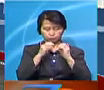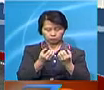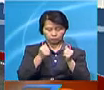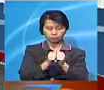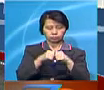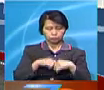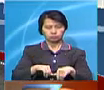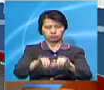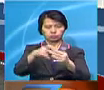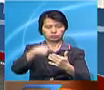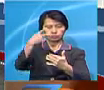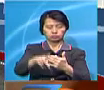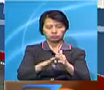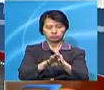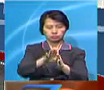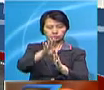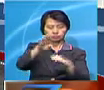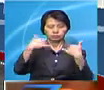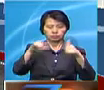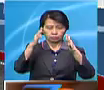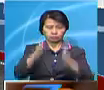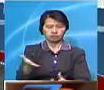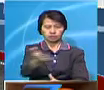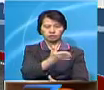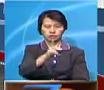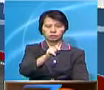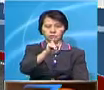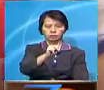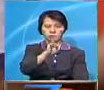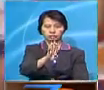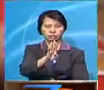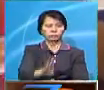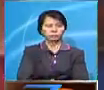untuk meneruskan program pembangunan pemain mereka.